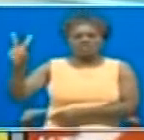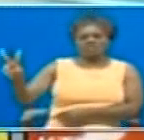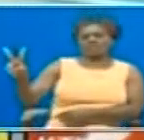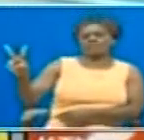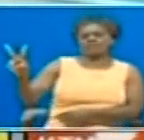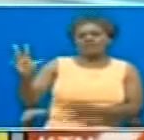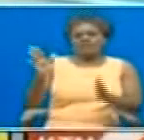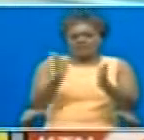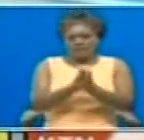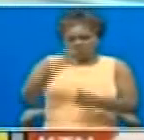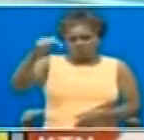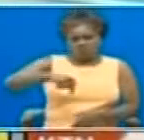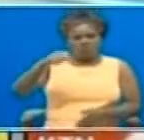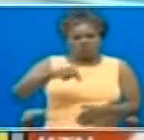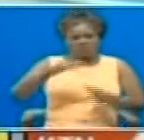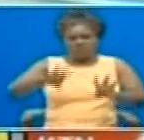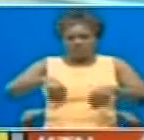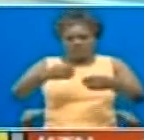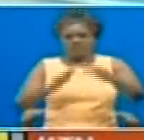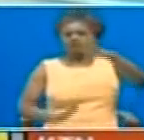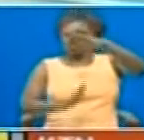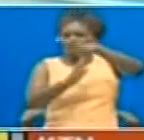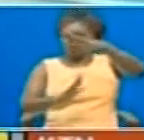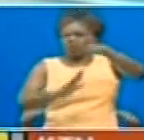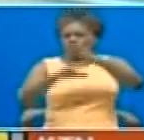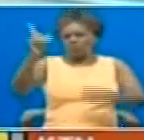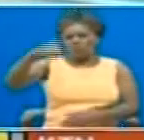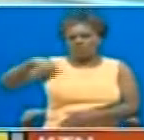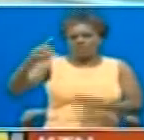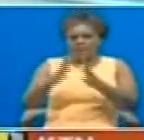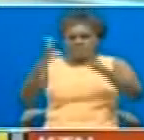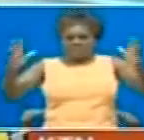sets, and today we're rewarding our grand winner of this large TV today.